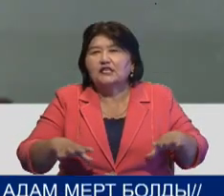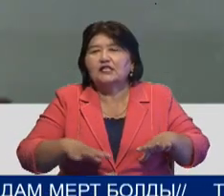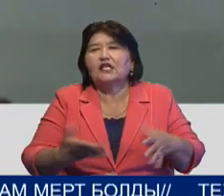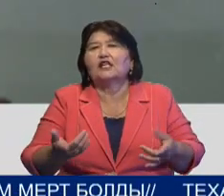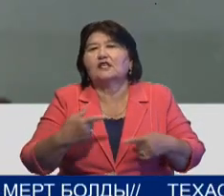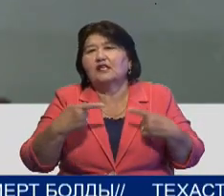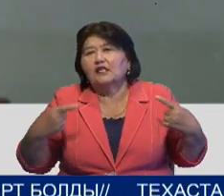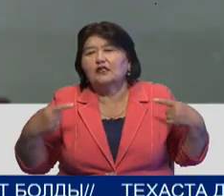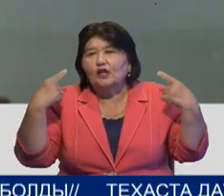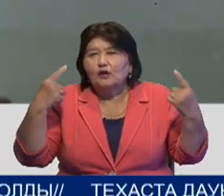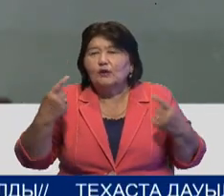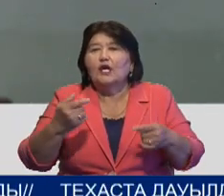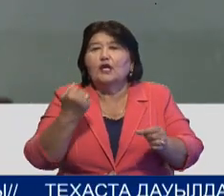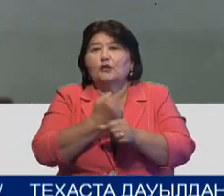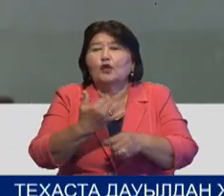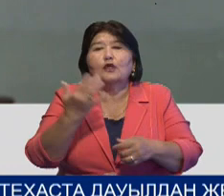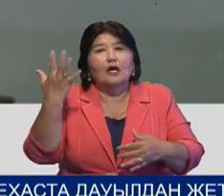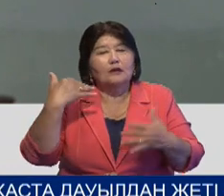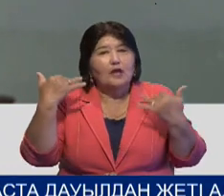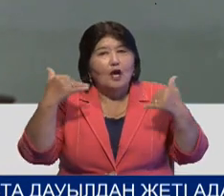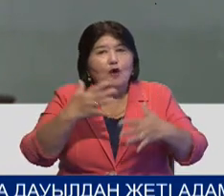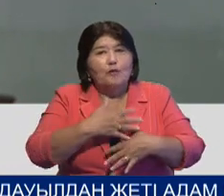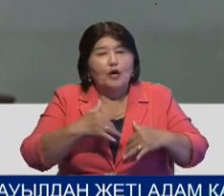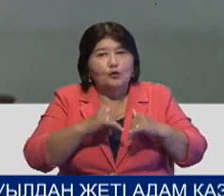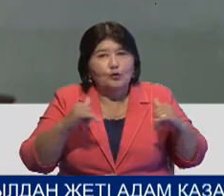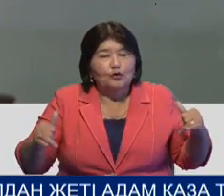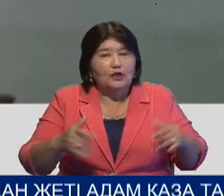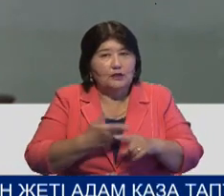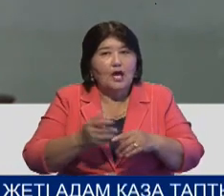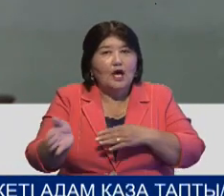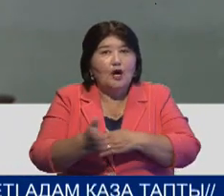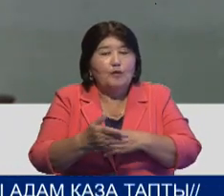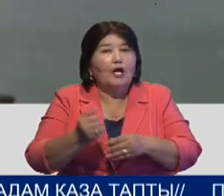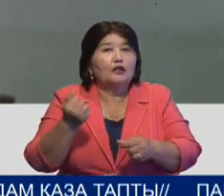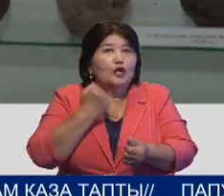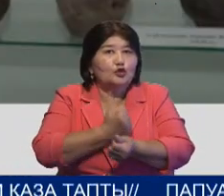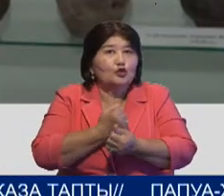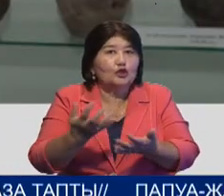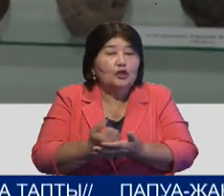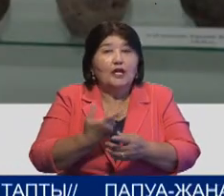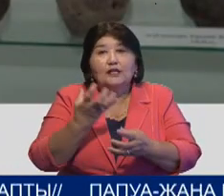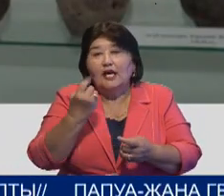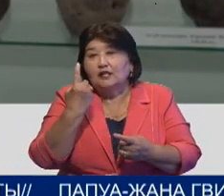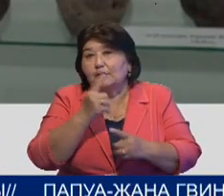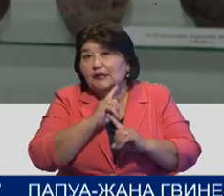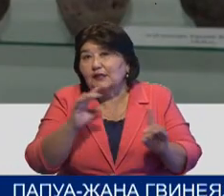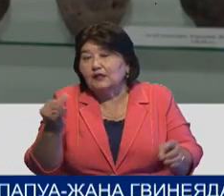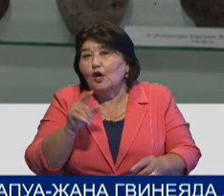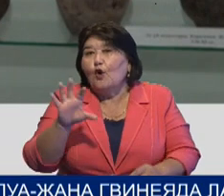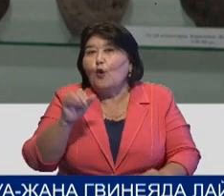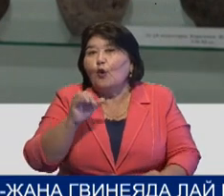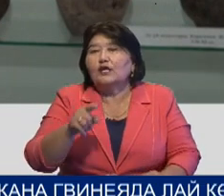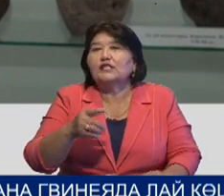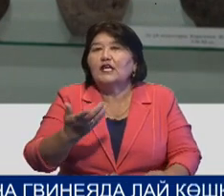тапқан. Яғни сол кездің өзінде мал өсіру жақсы дамығанын көрсетеді. Және де балықтың сүйектері де шығып отыр. Тағы бір қызық дерек, оғыздар үйде